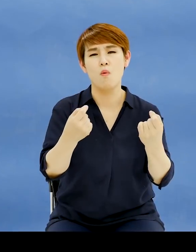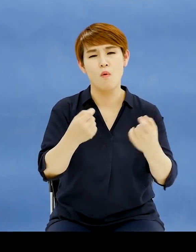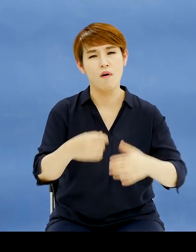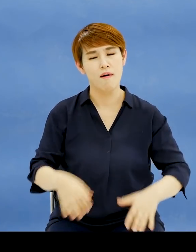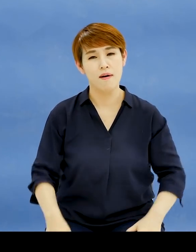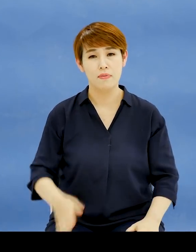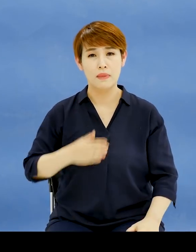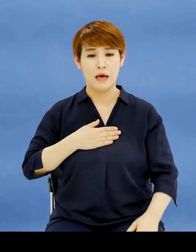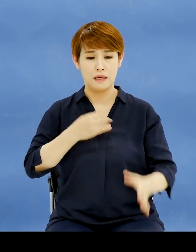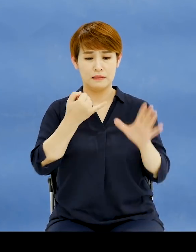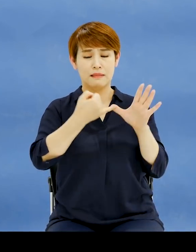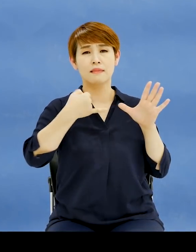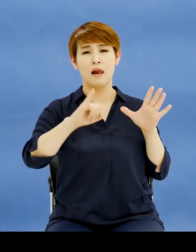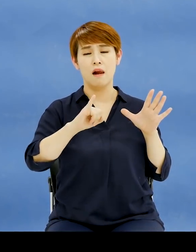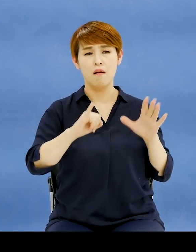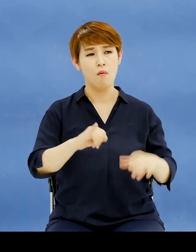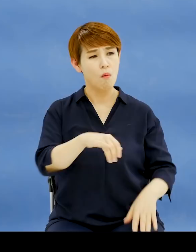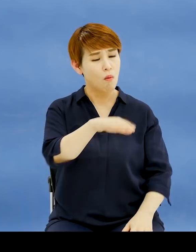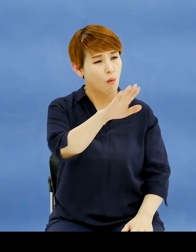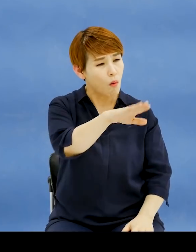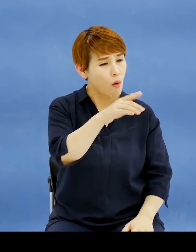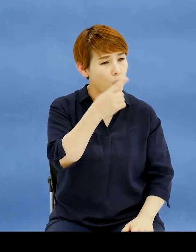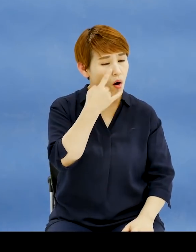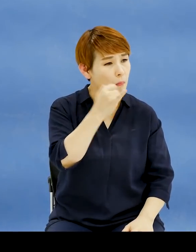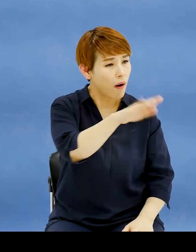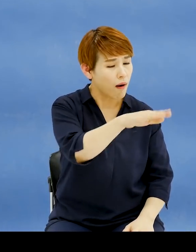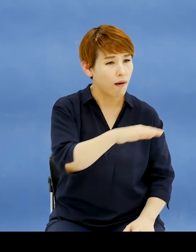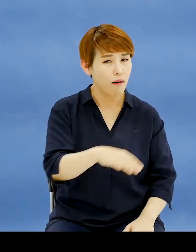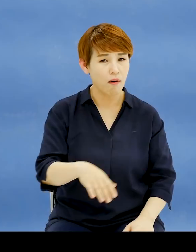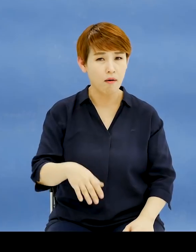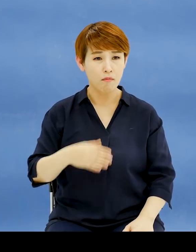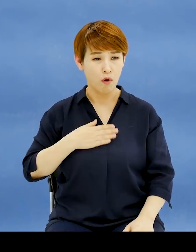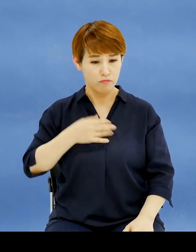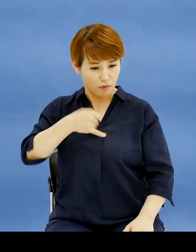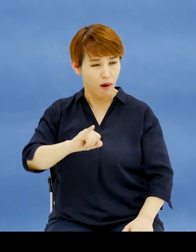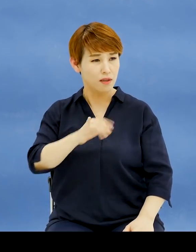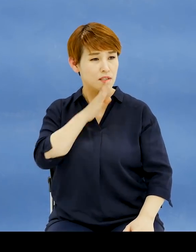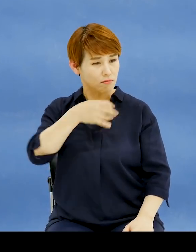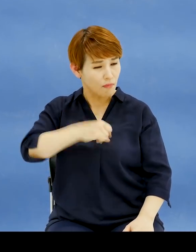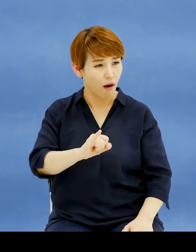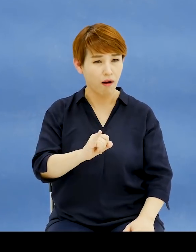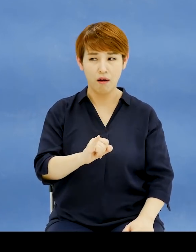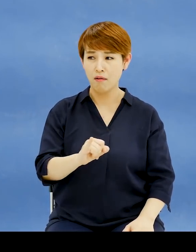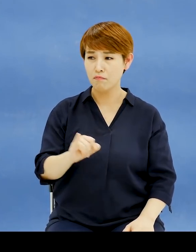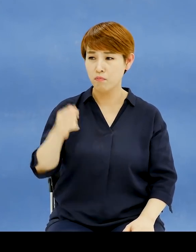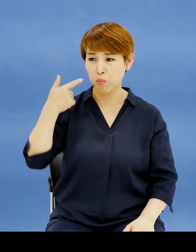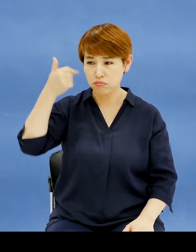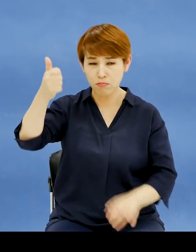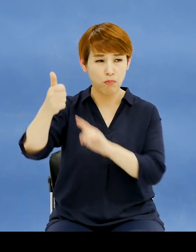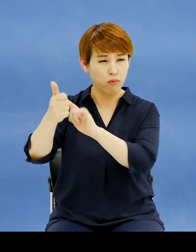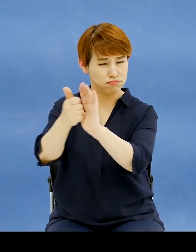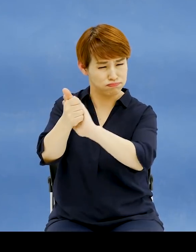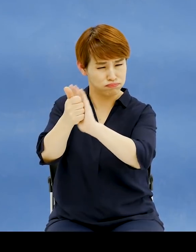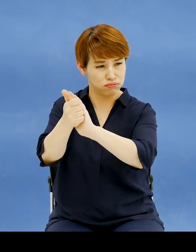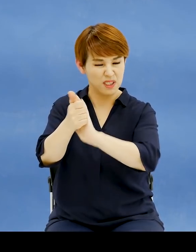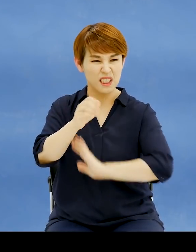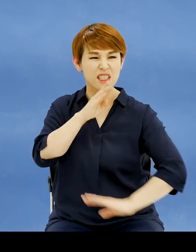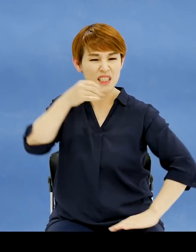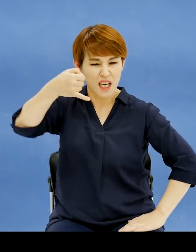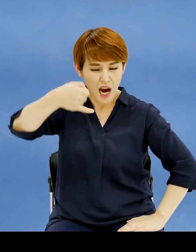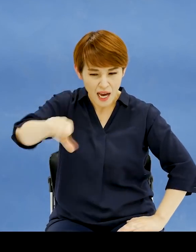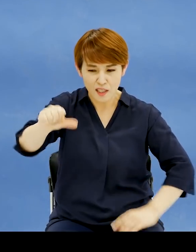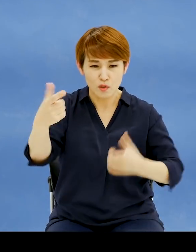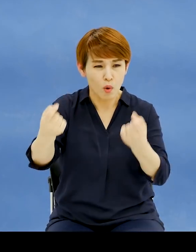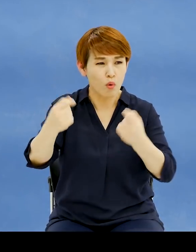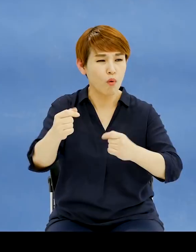제가 큰딸이거든요. 네네. 엄마 여기 이렇게 원래 딸이 있는데 네. 이렇게 너무 너무 잘 우리 지내는